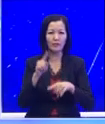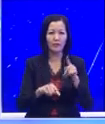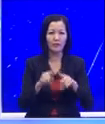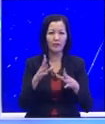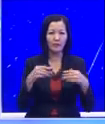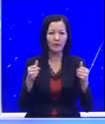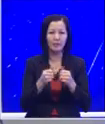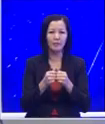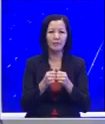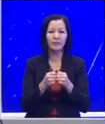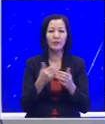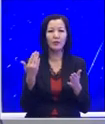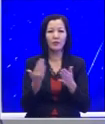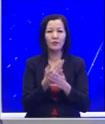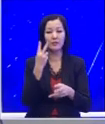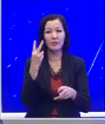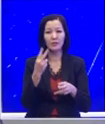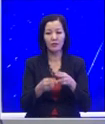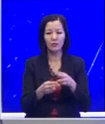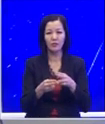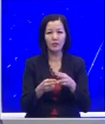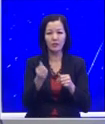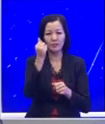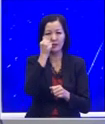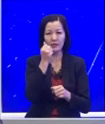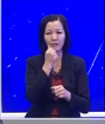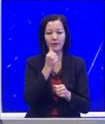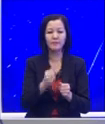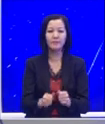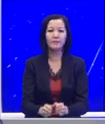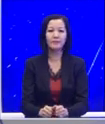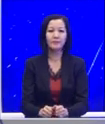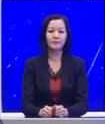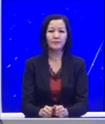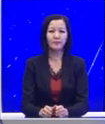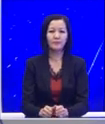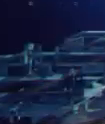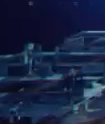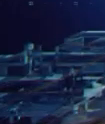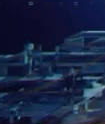погибших. У меня на этом все. Спасибо за внимание. До свидания.